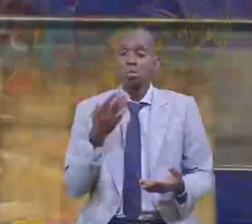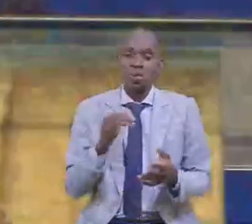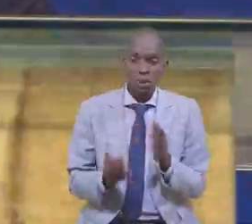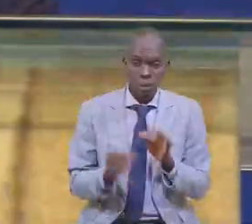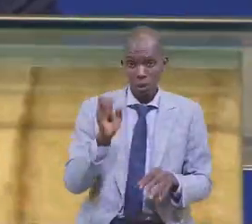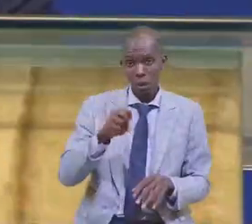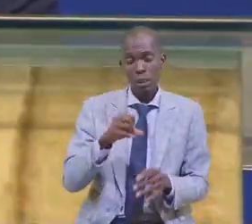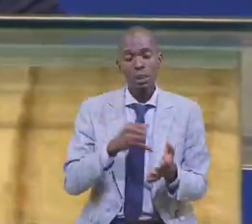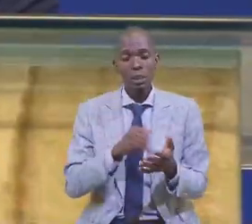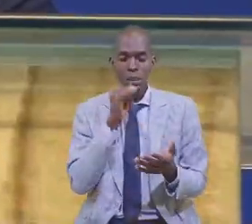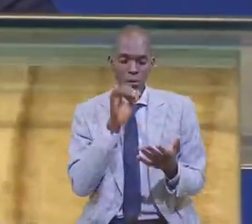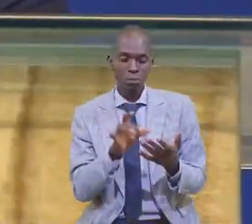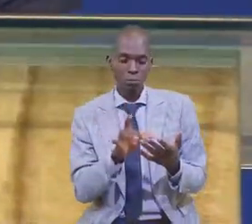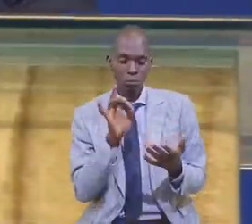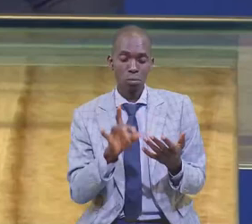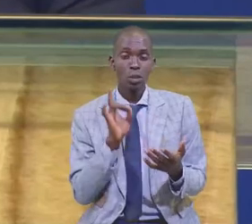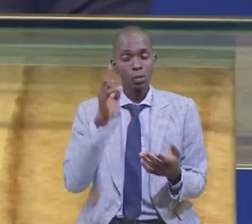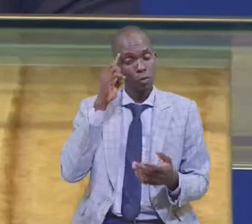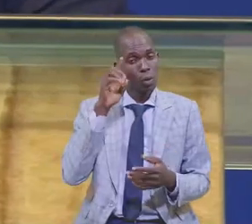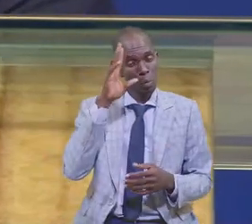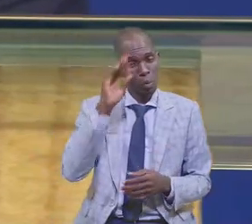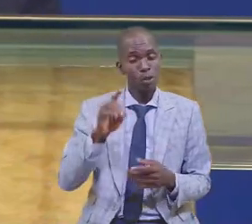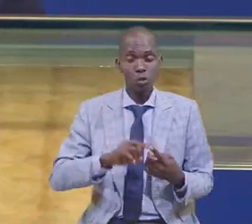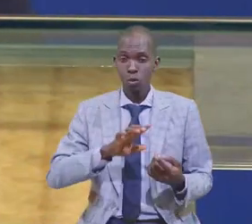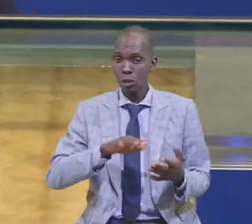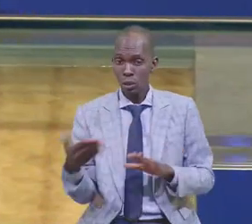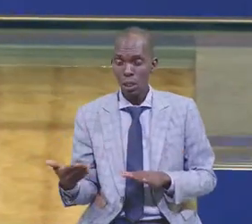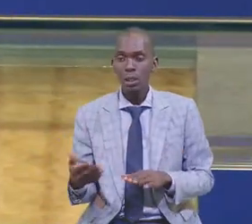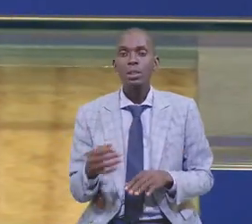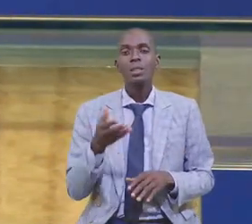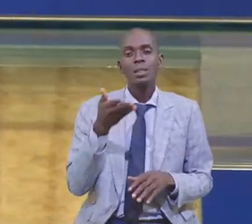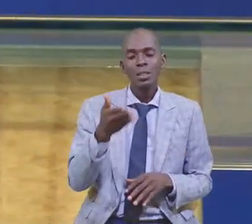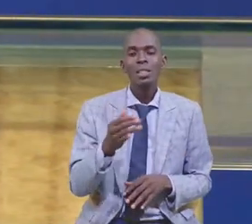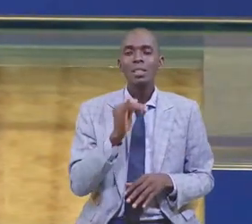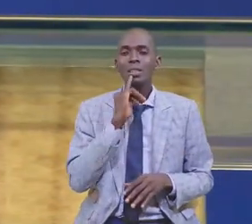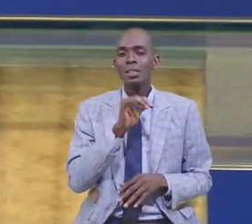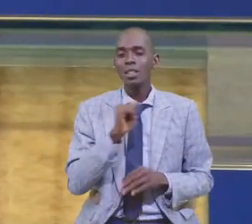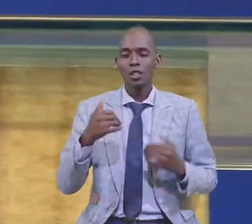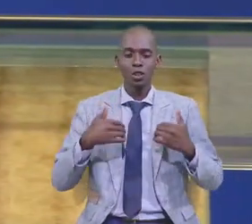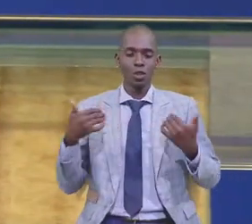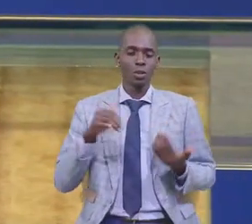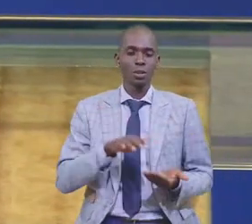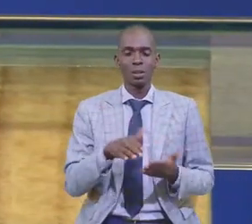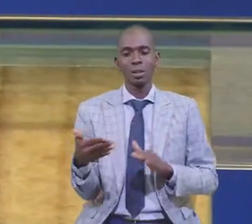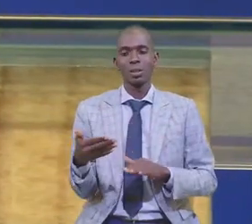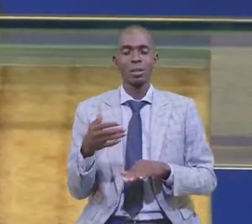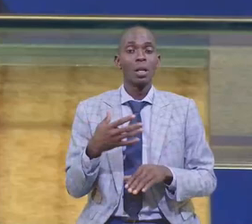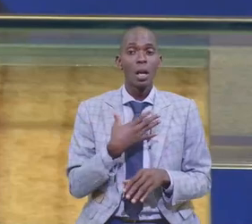Quoique c'est réservé aux hommes de mourir une seule fois, il y a la mort prématurée. Et lorsque